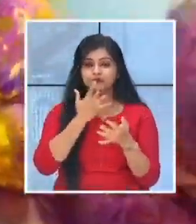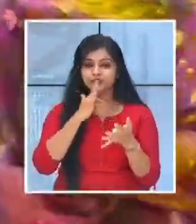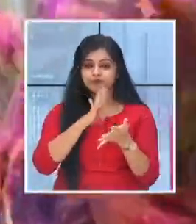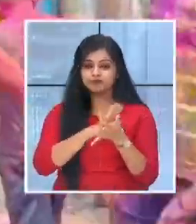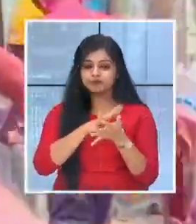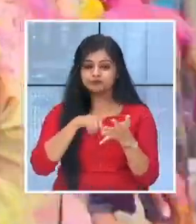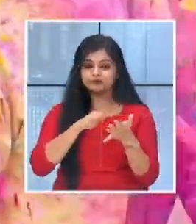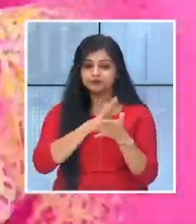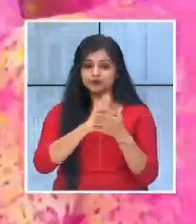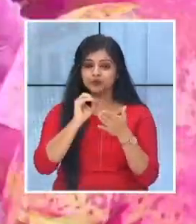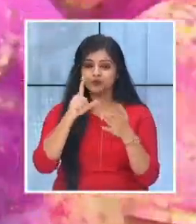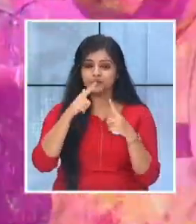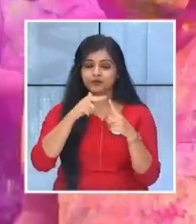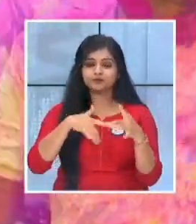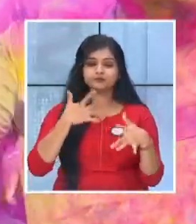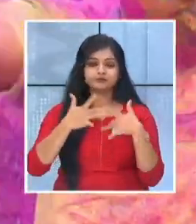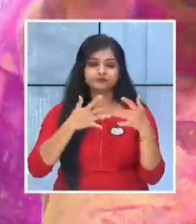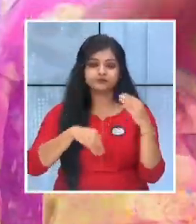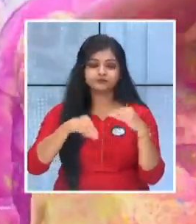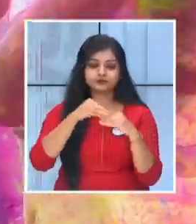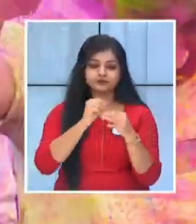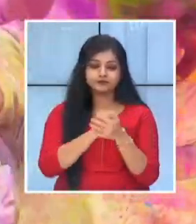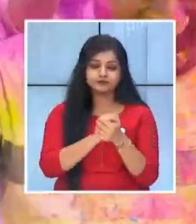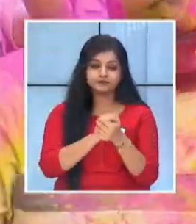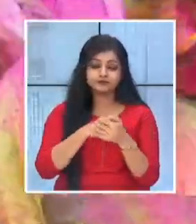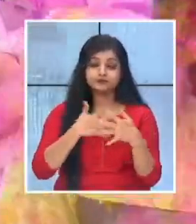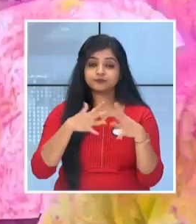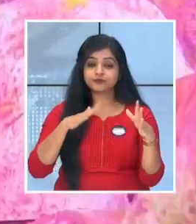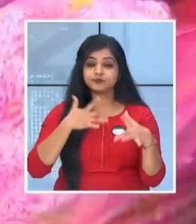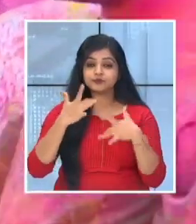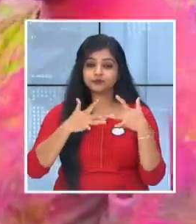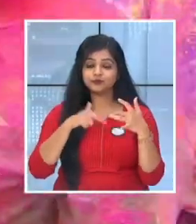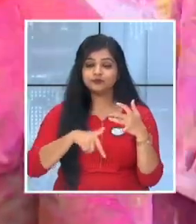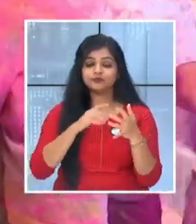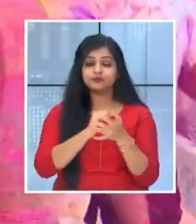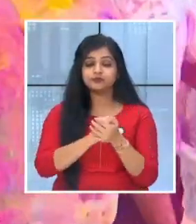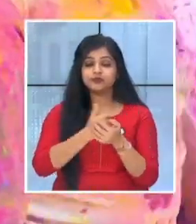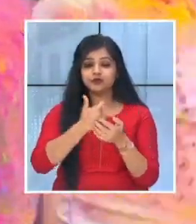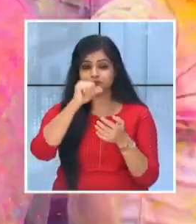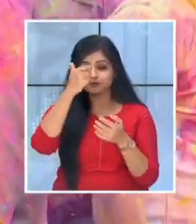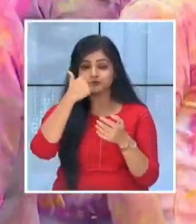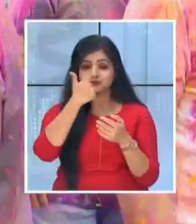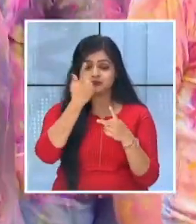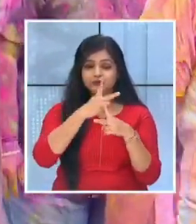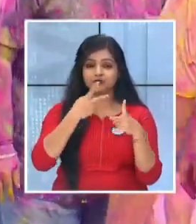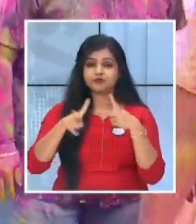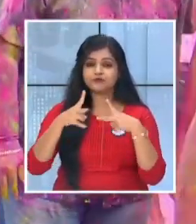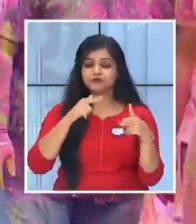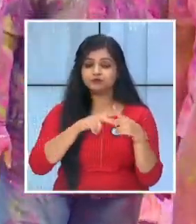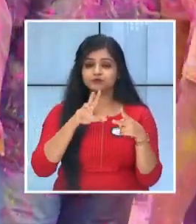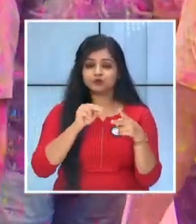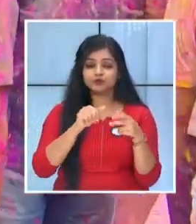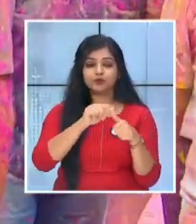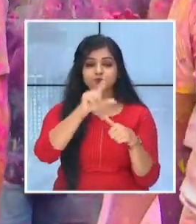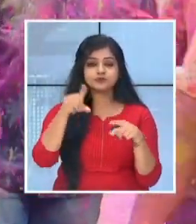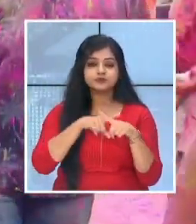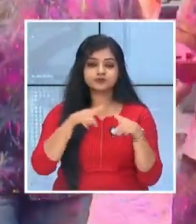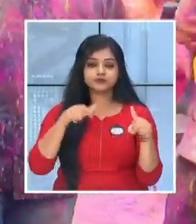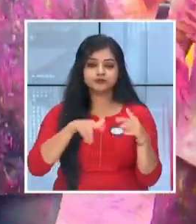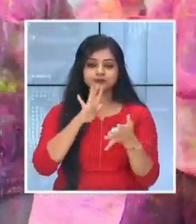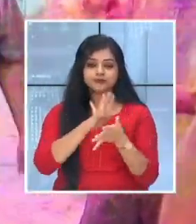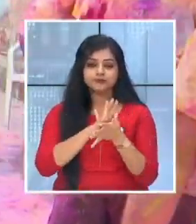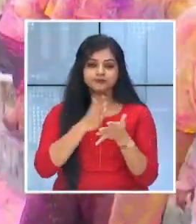എല്ലാവരും ഇങ്ങനെ ആഘോഷത്തിലാണ്. അതിന്റെ ഒരു തിമിർപ്പിലാണ്, അതിന്റെ വലിയ ആഘോഷങ്ങളിലാണ്. ഇവിടെ ജാതിയോ മതമോ അങ്ങനെ ഒന്നും തന്നെ വ്യത്യാസമില്ലെന്നാണ് ഇവരെല്ലാവരും പറയുന്നത്.